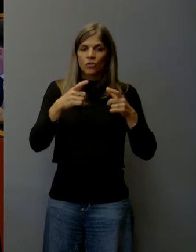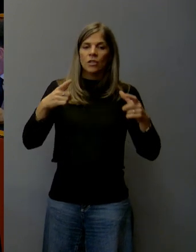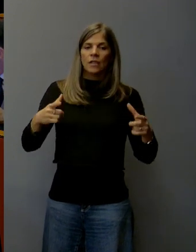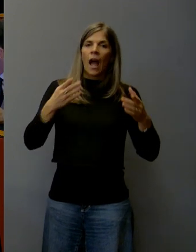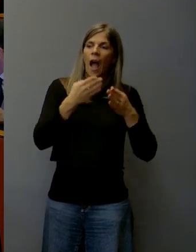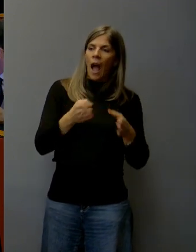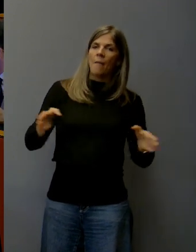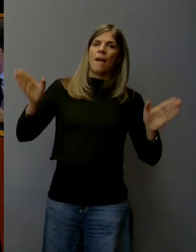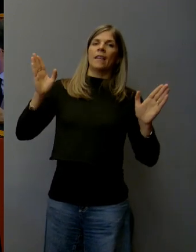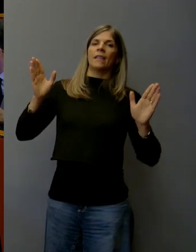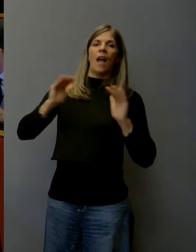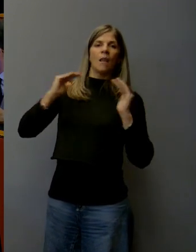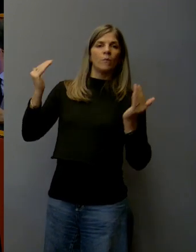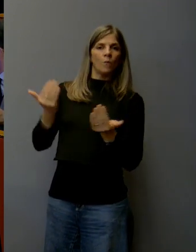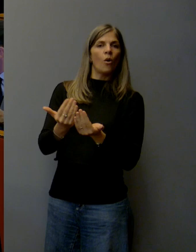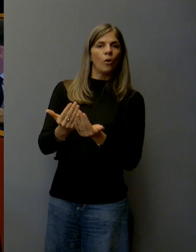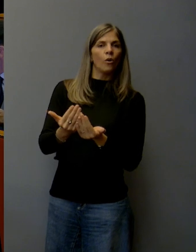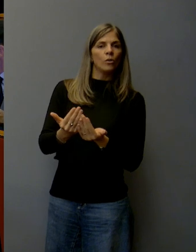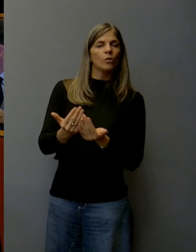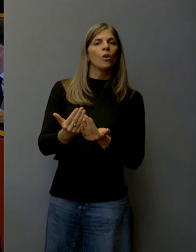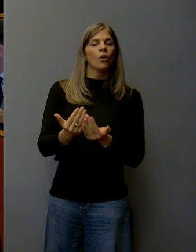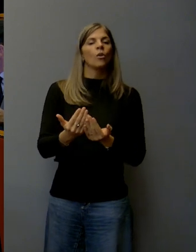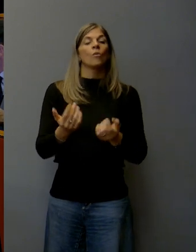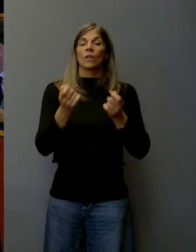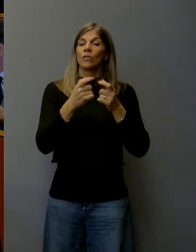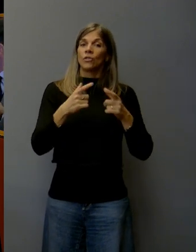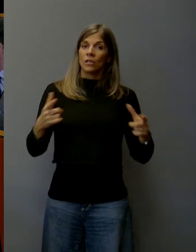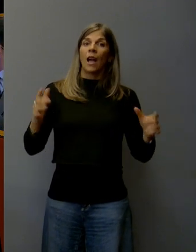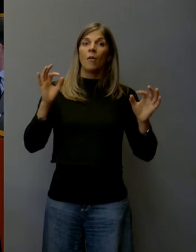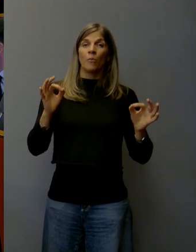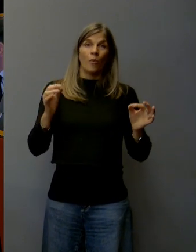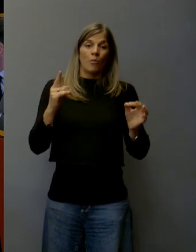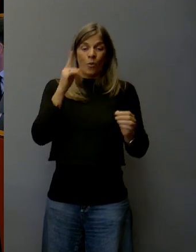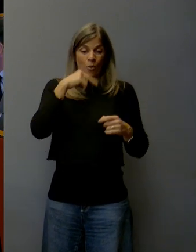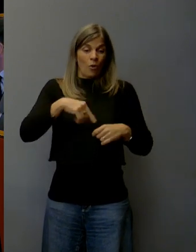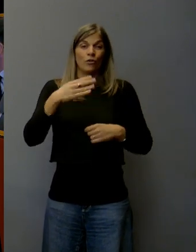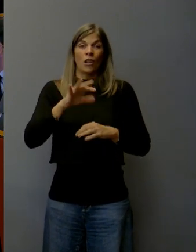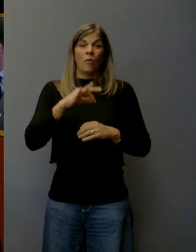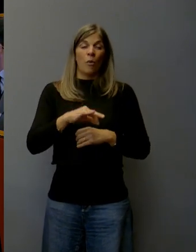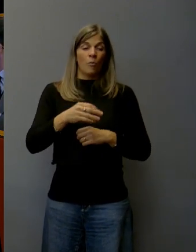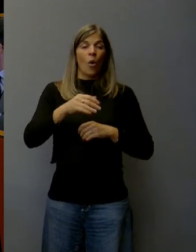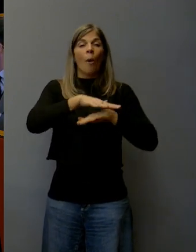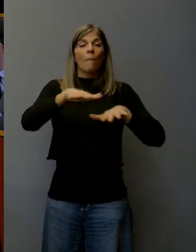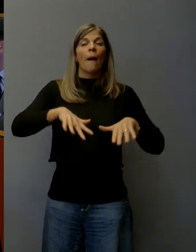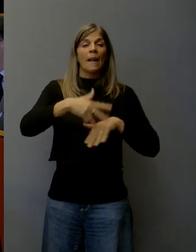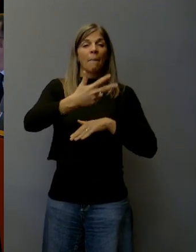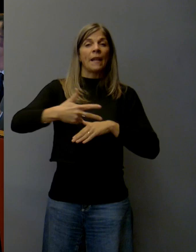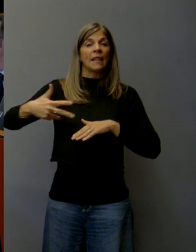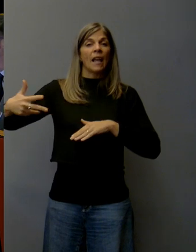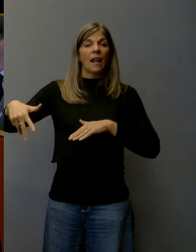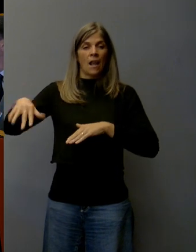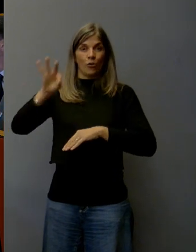resto del mondo Tanto più una città che posta al centro del Mediterraneo e quindi una città che